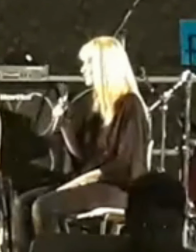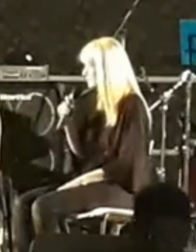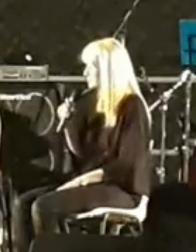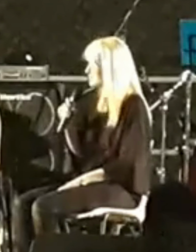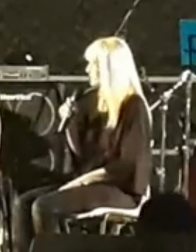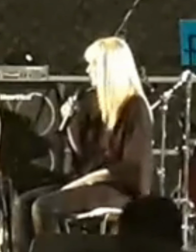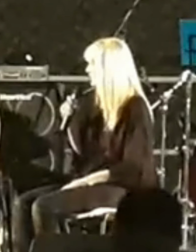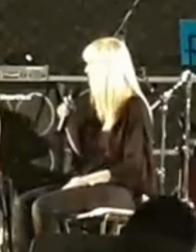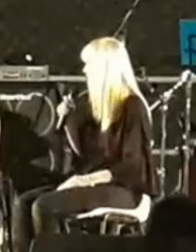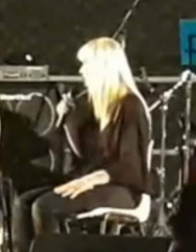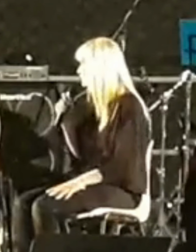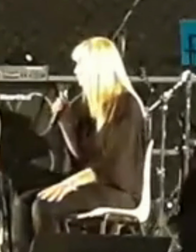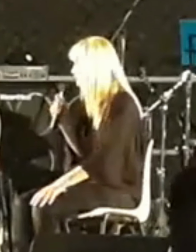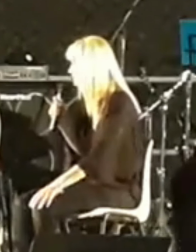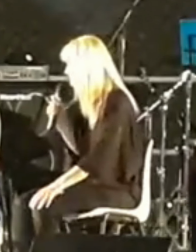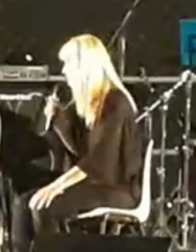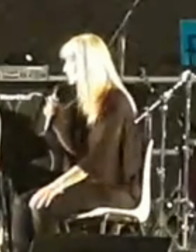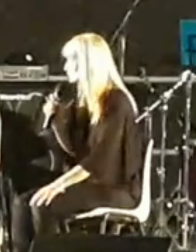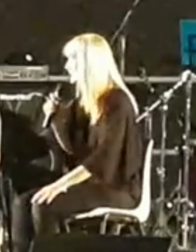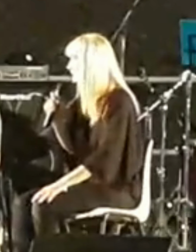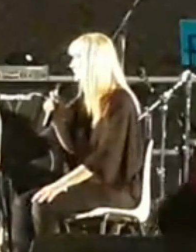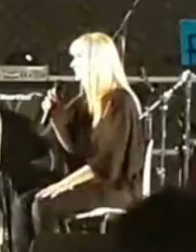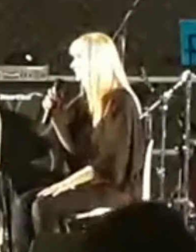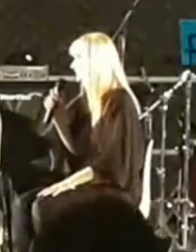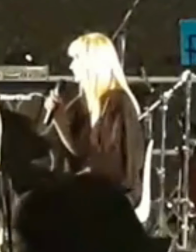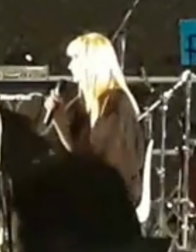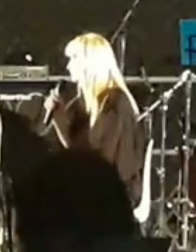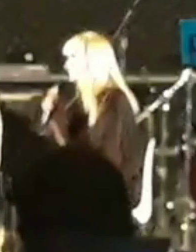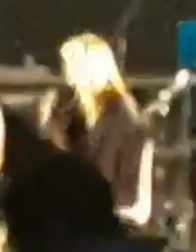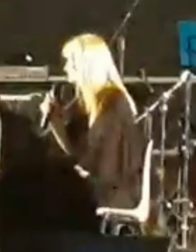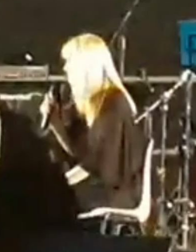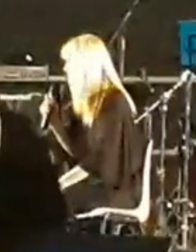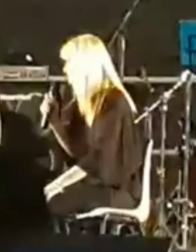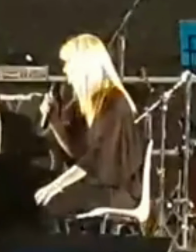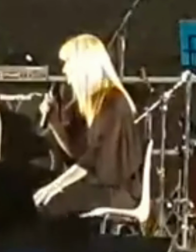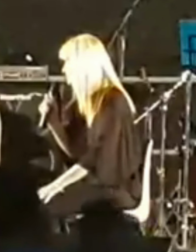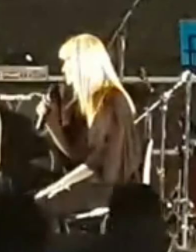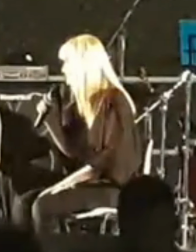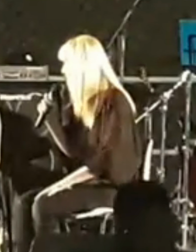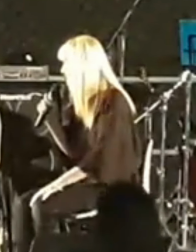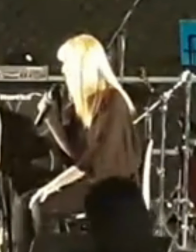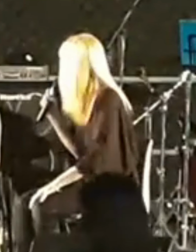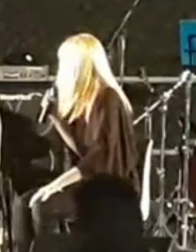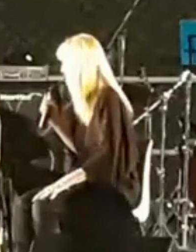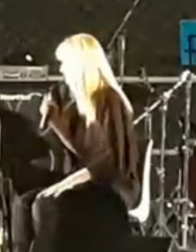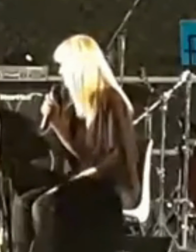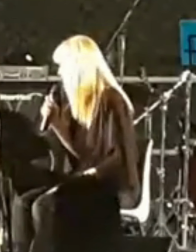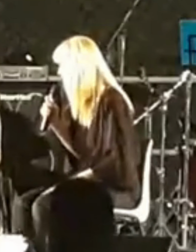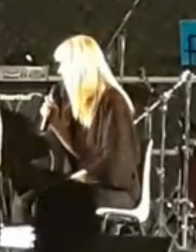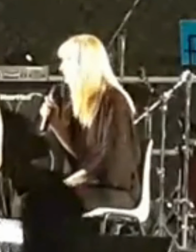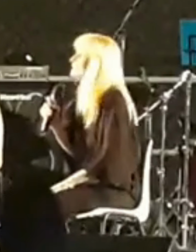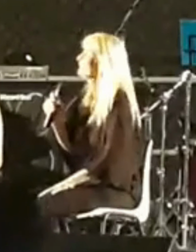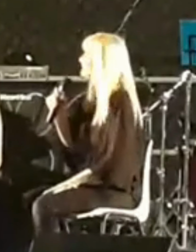l'affetto. Grazie per il racconto all'amministrazione nazionale. In particolare, se posso, Mimi Variale, tutta la Bagheria Band. Sì.